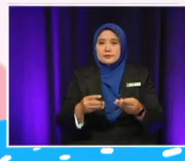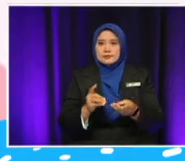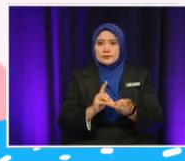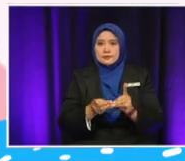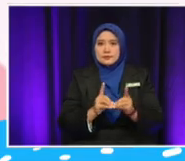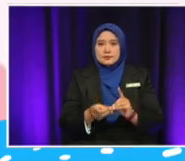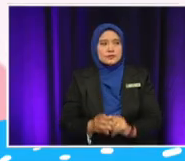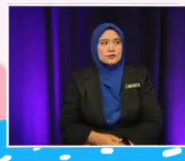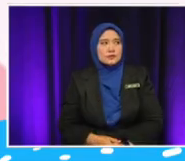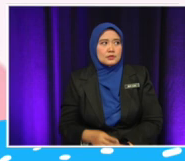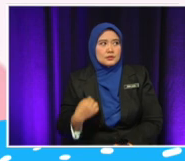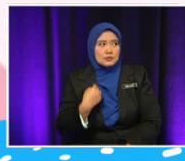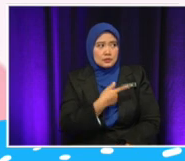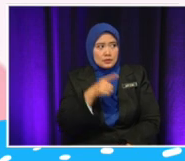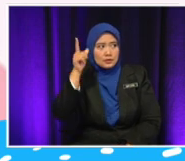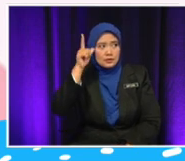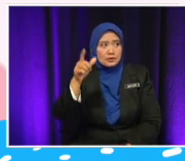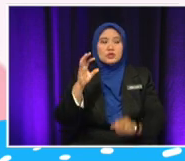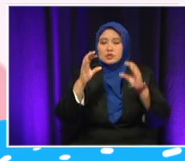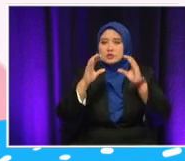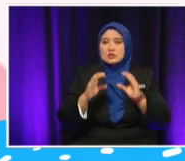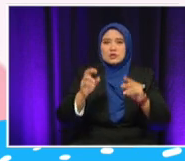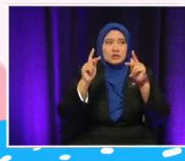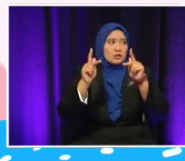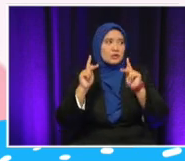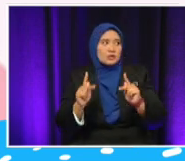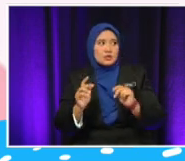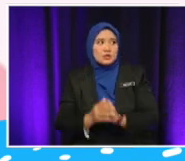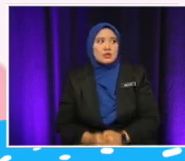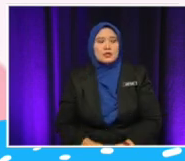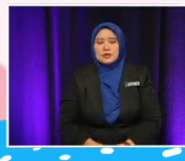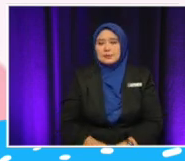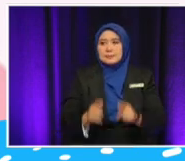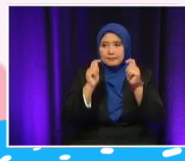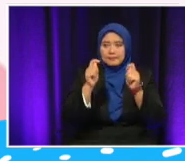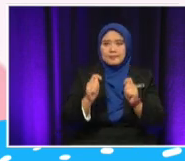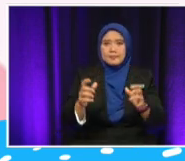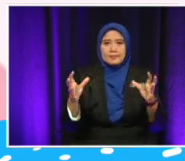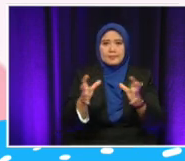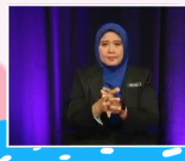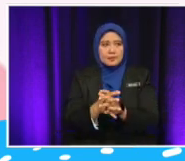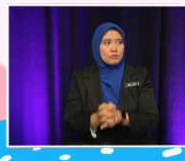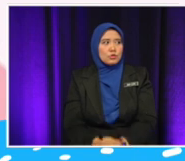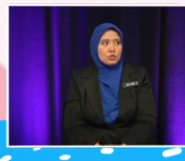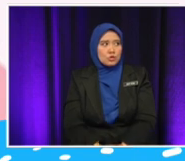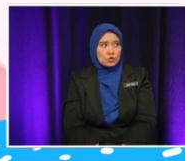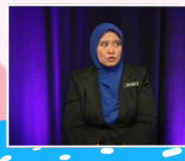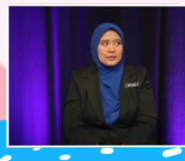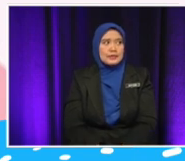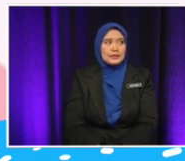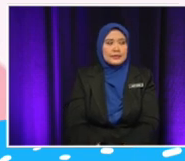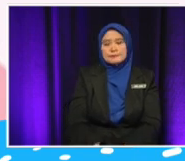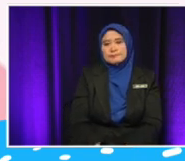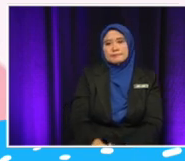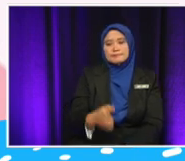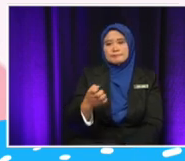teknik gabungan kalian semua sih a5sgrafi teori skema terminologi apa